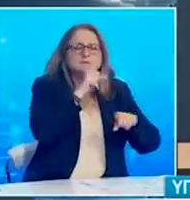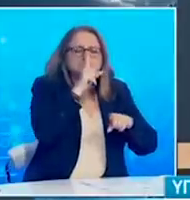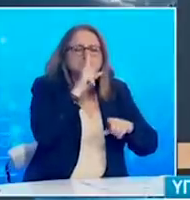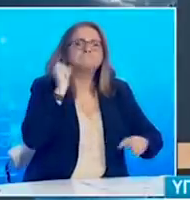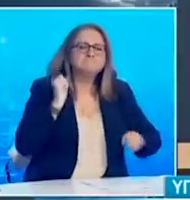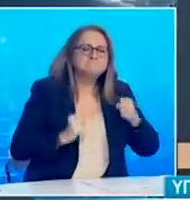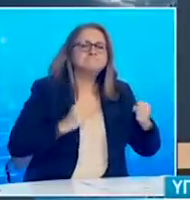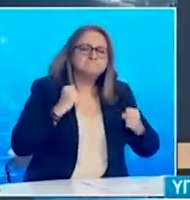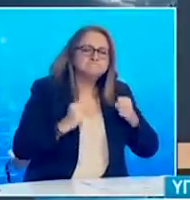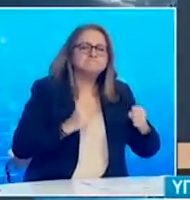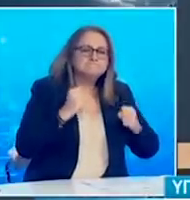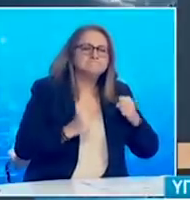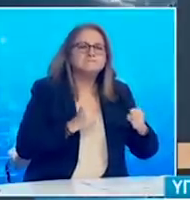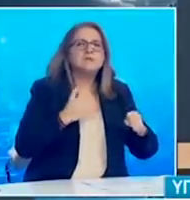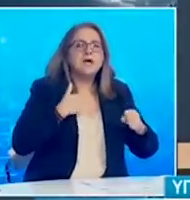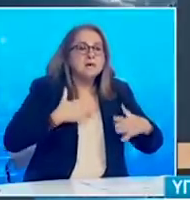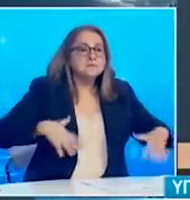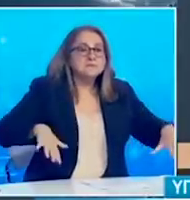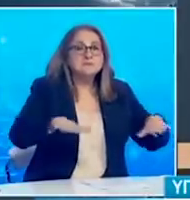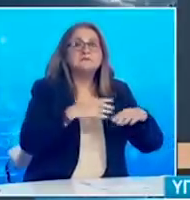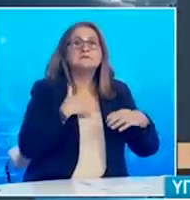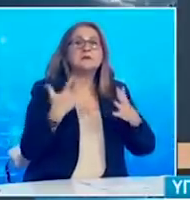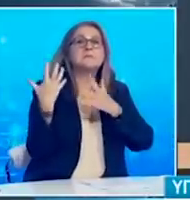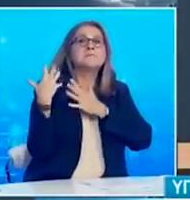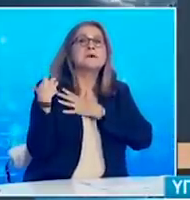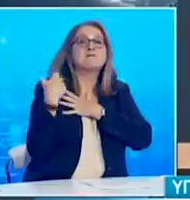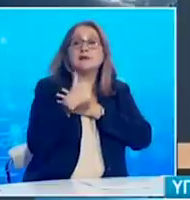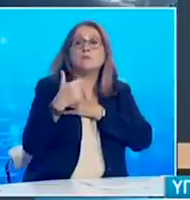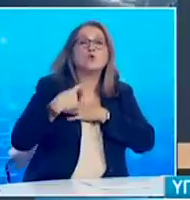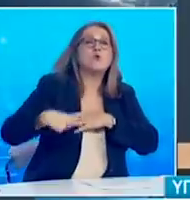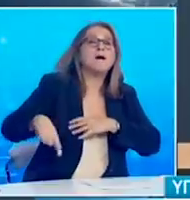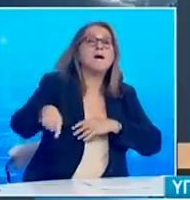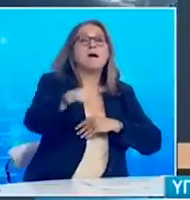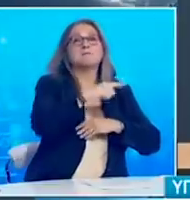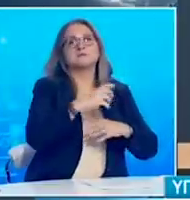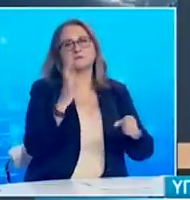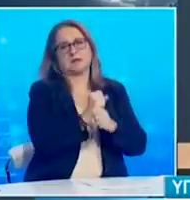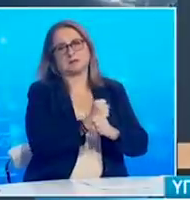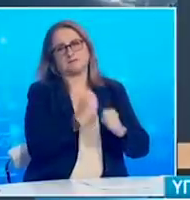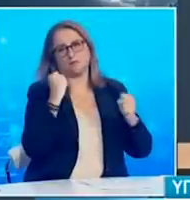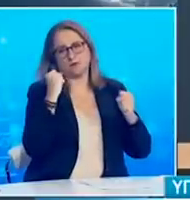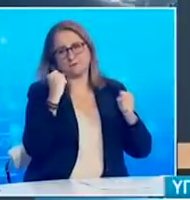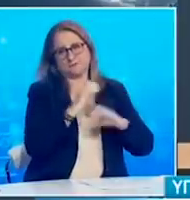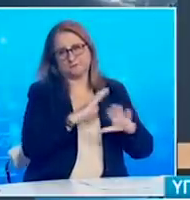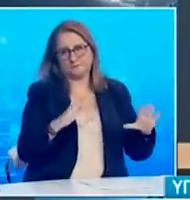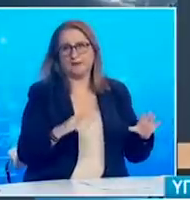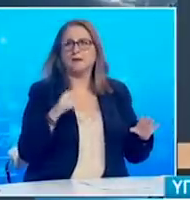και μόνο. Μέχρι σήμερα δώσαμε τη μάχη ενωμένη και με τη μοναδική υπευθυνότητα που έδειξε η συντριπτική πλειοψηφία των συμπολιτών